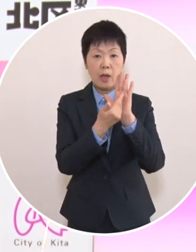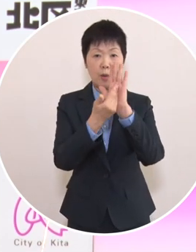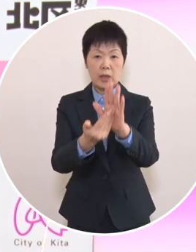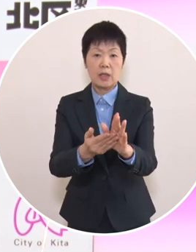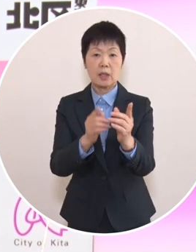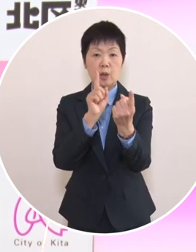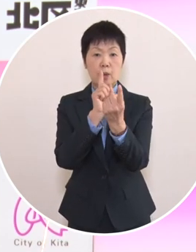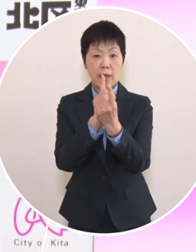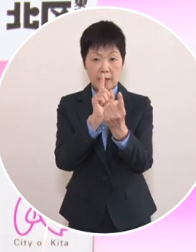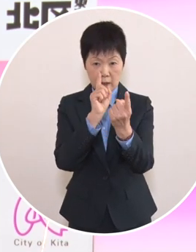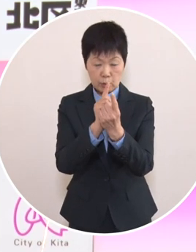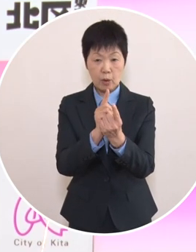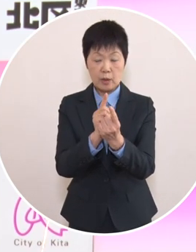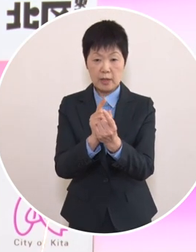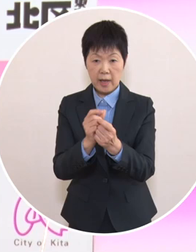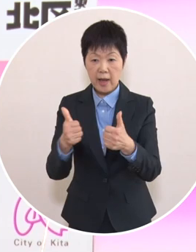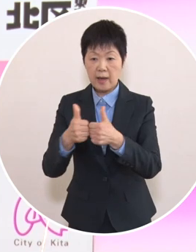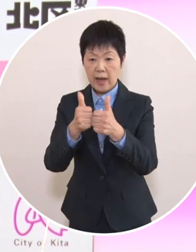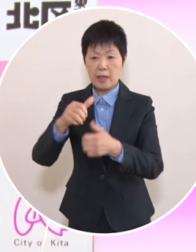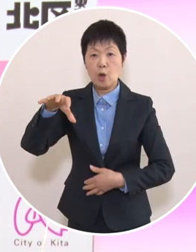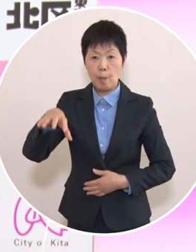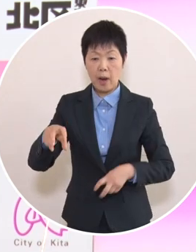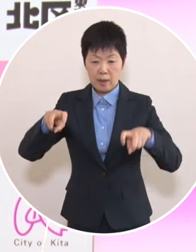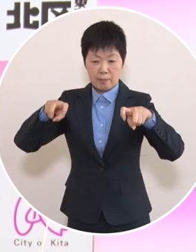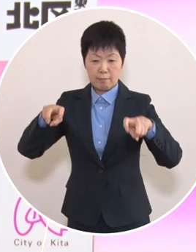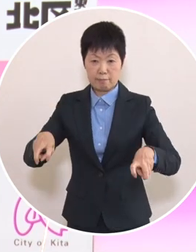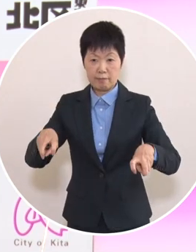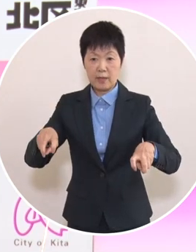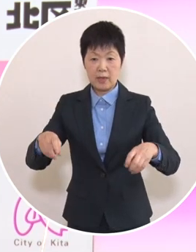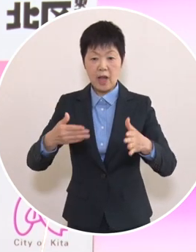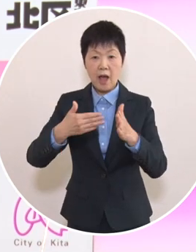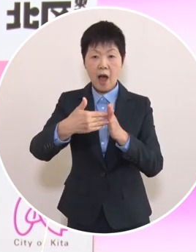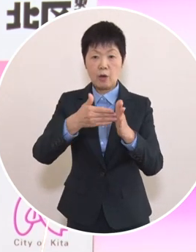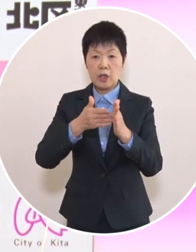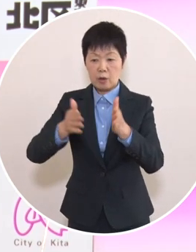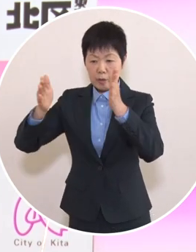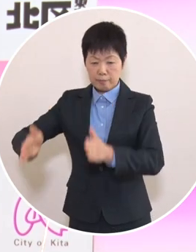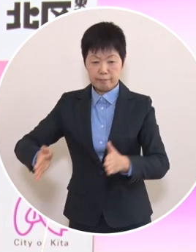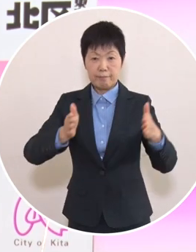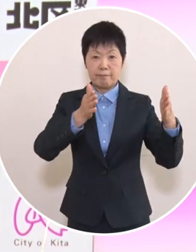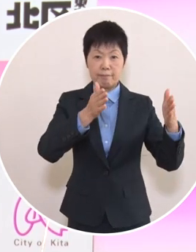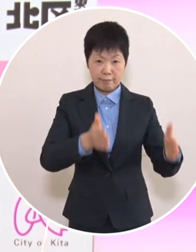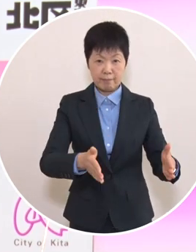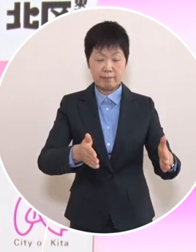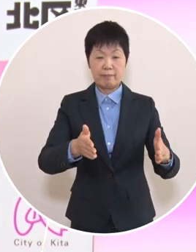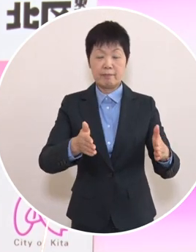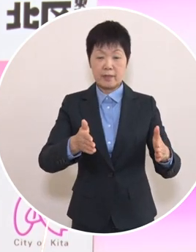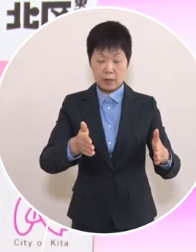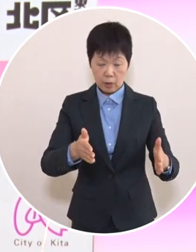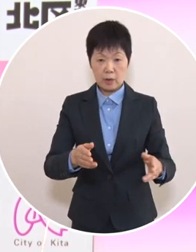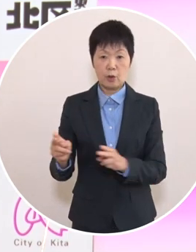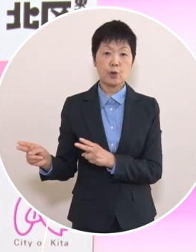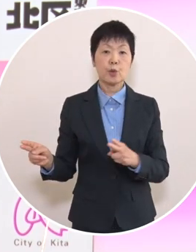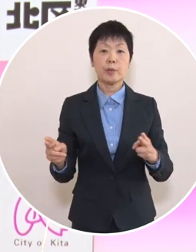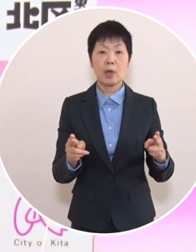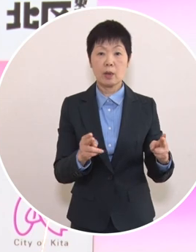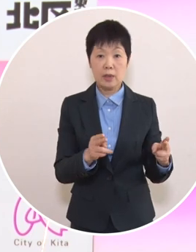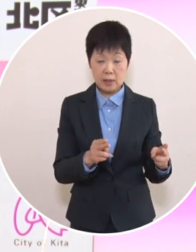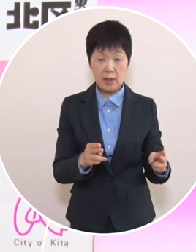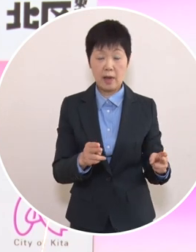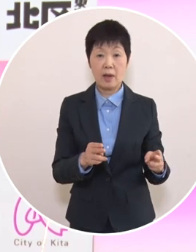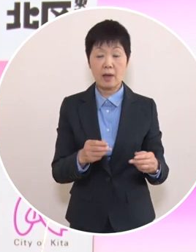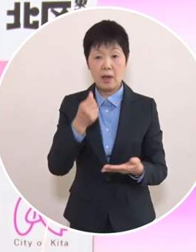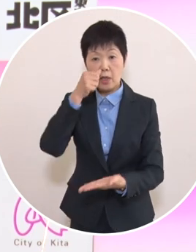の一環として本会議場また各委員会室などにアクリル板を設置するとともに